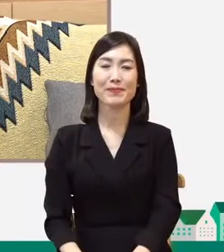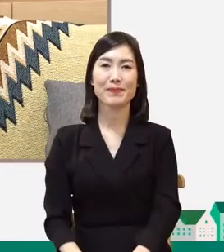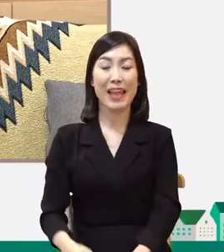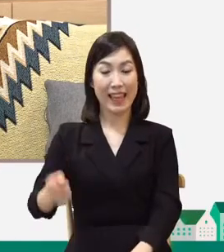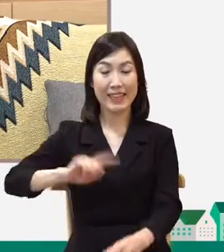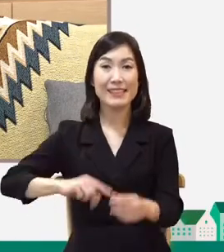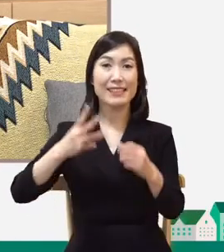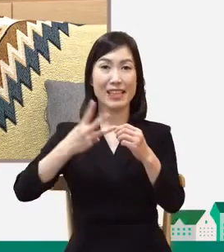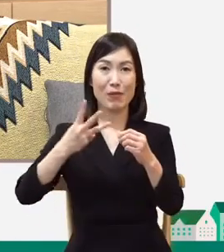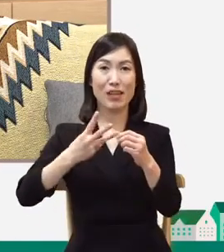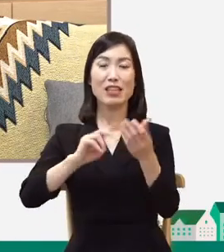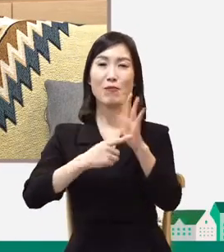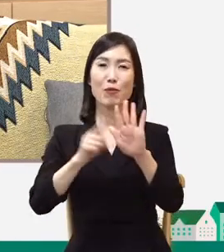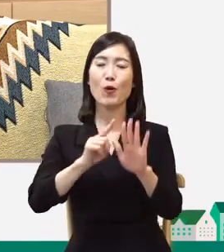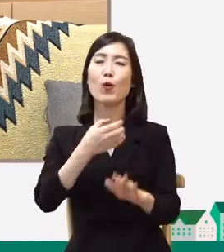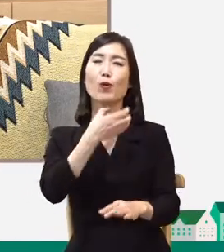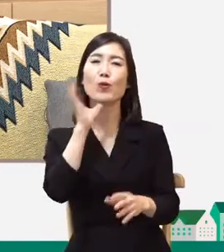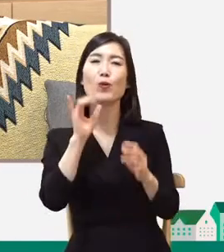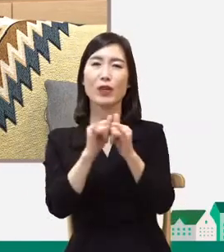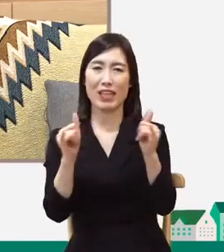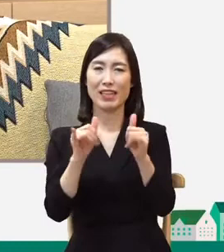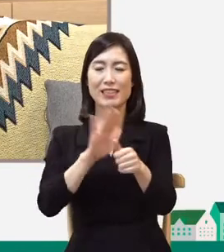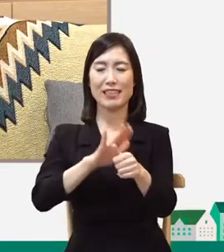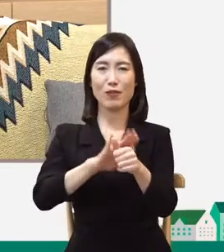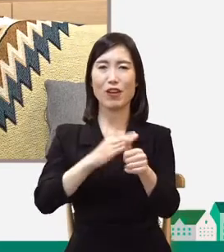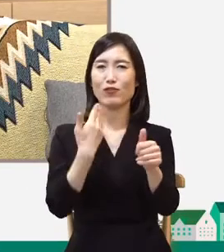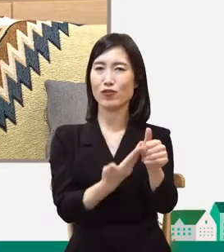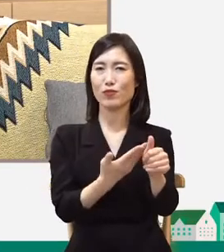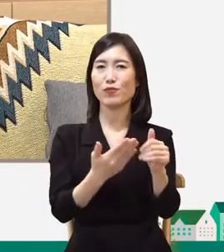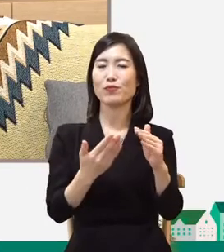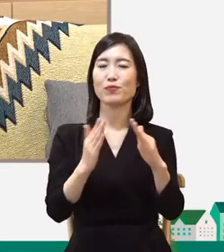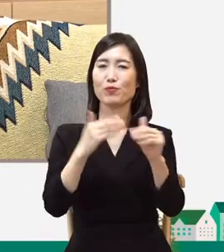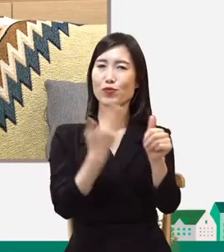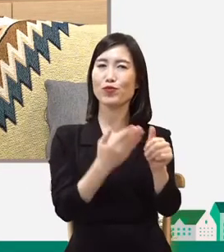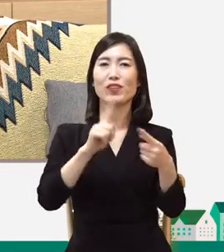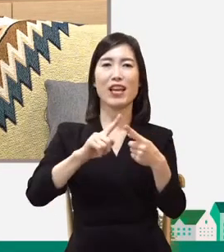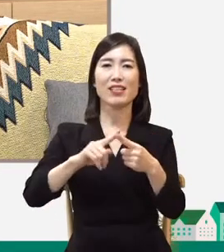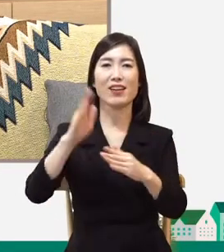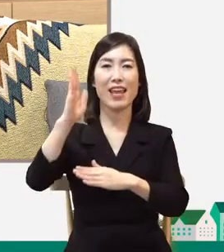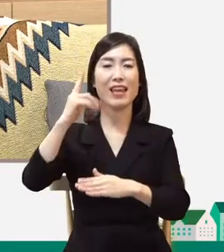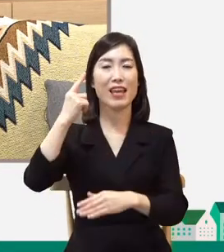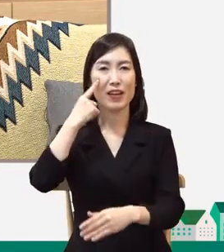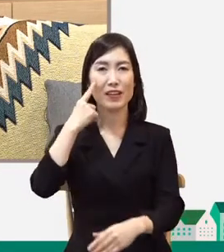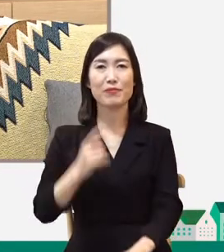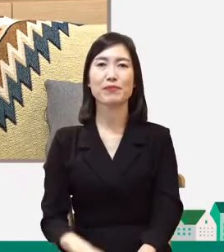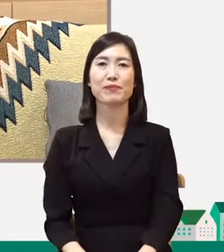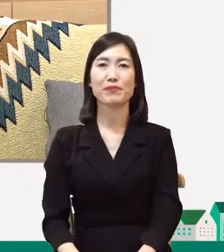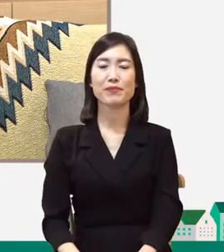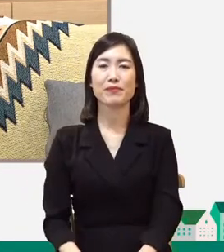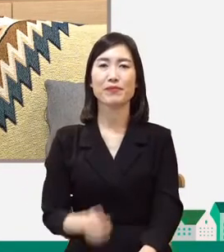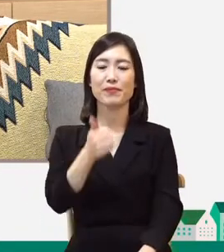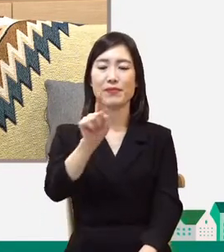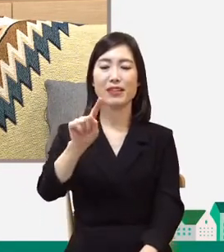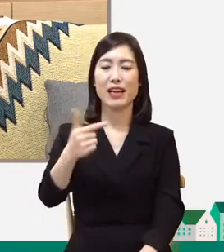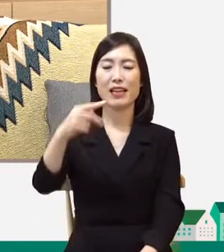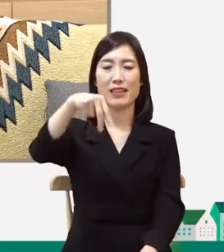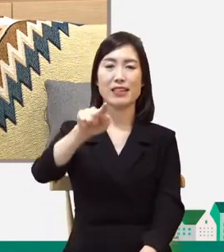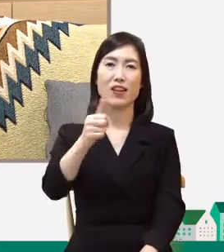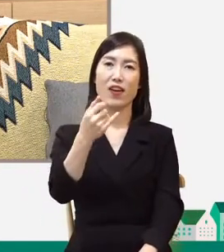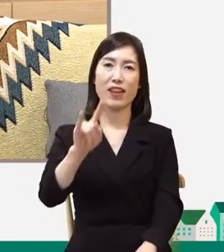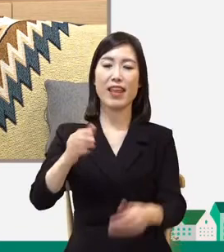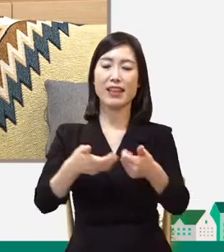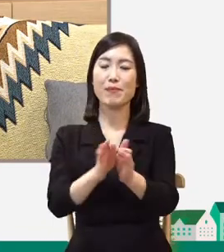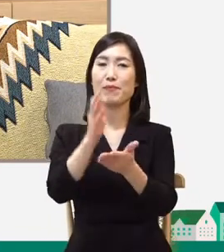세 번째로는 그 노인 영역에서의 지원주택 얘기를 들어보겠습니다. 우리 도우놀이의 한선혜 팀장님 말씀을